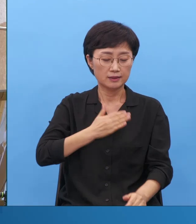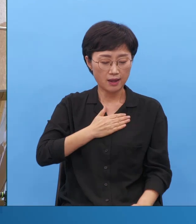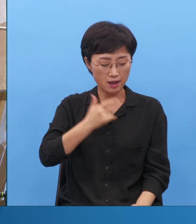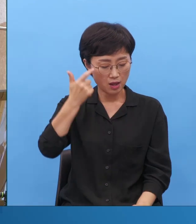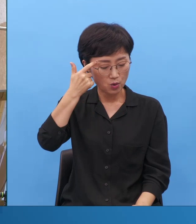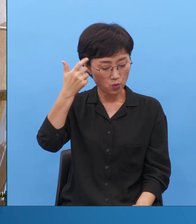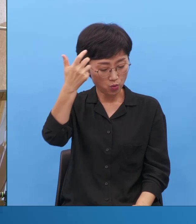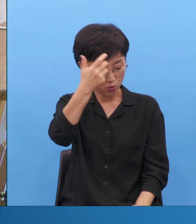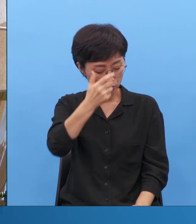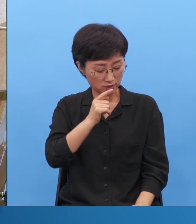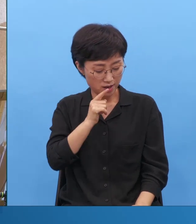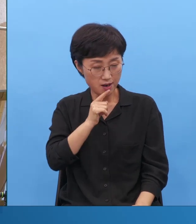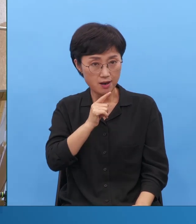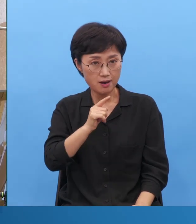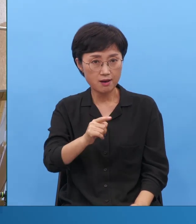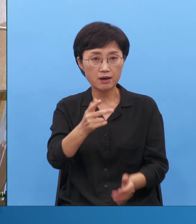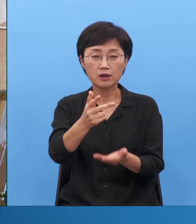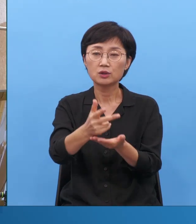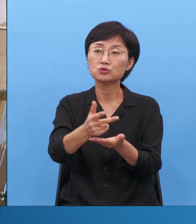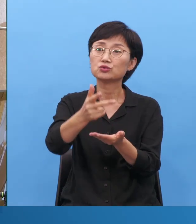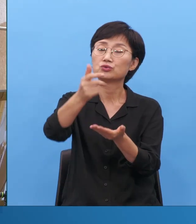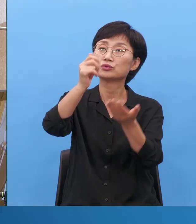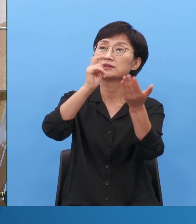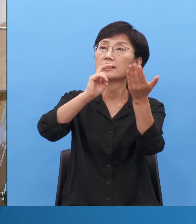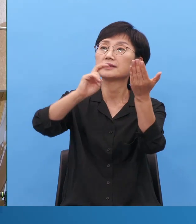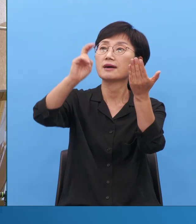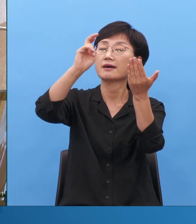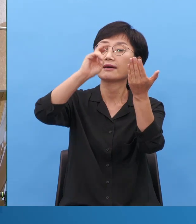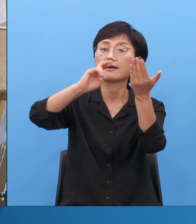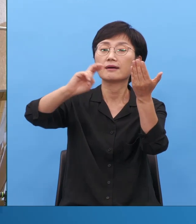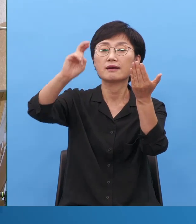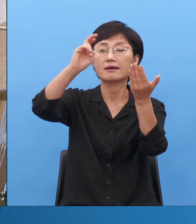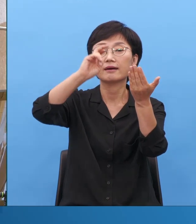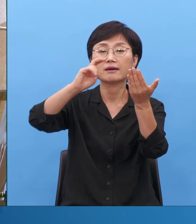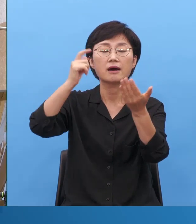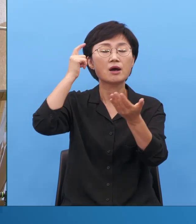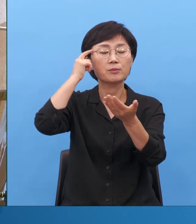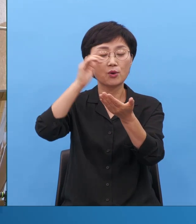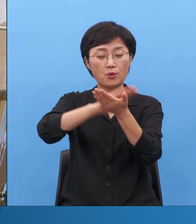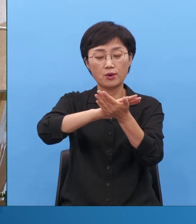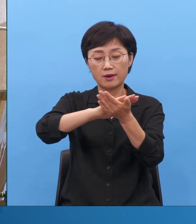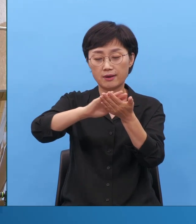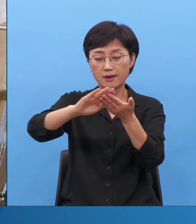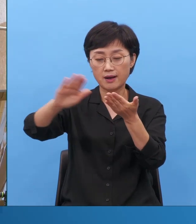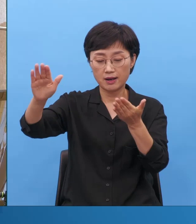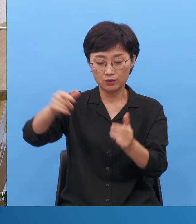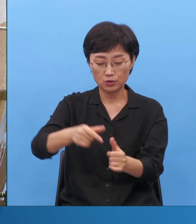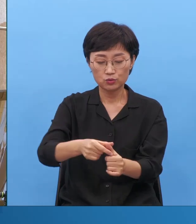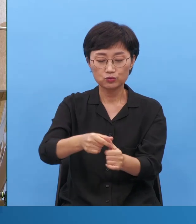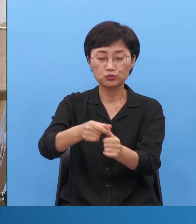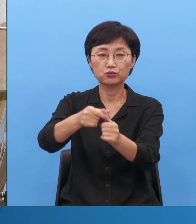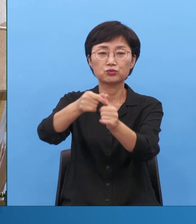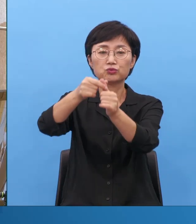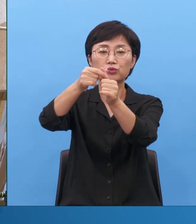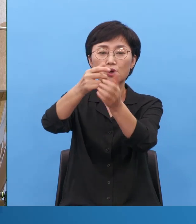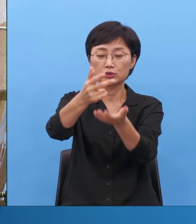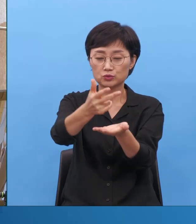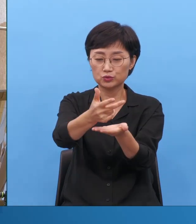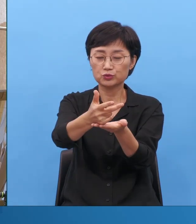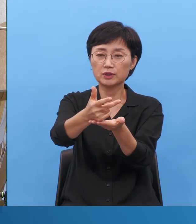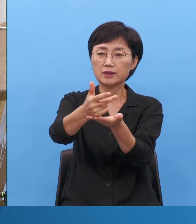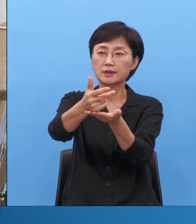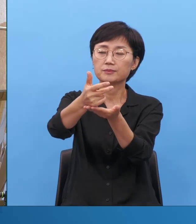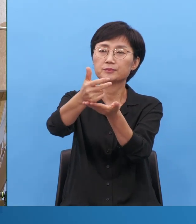내 혼아 주 찬양 영광과 구원의